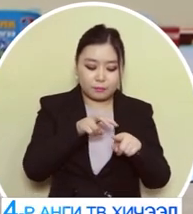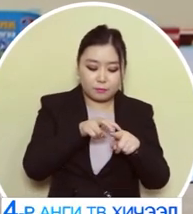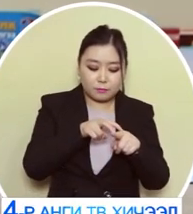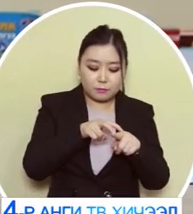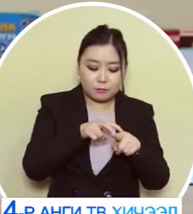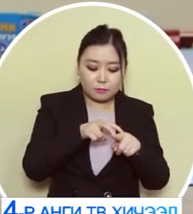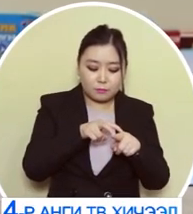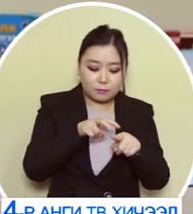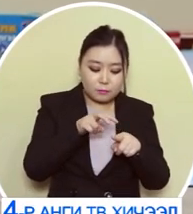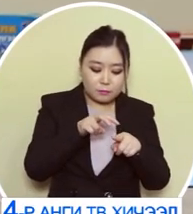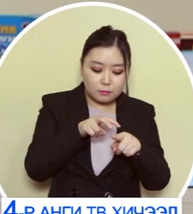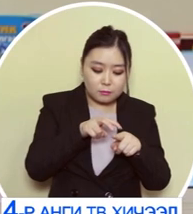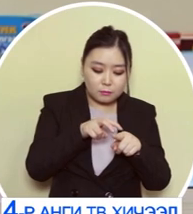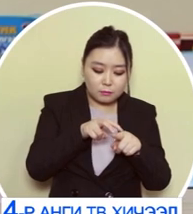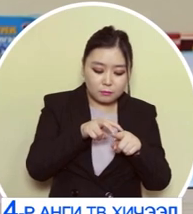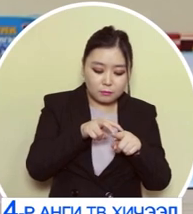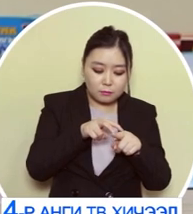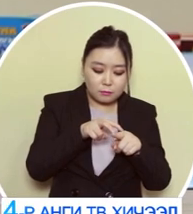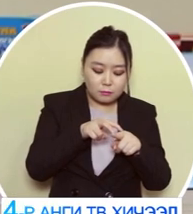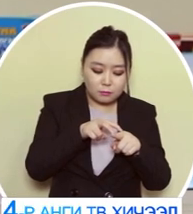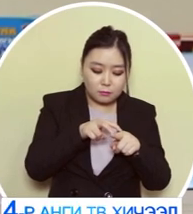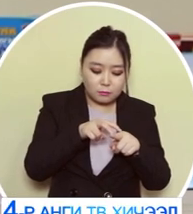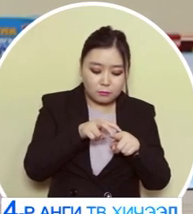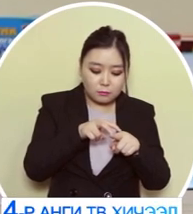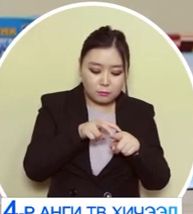Жанды дегенді былай қоямын.